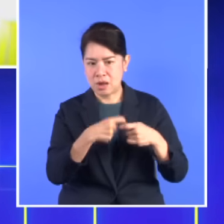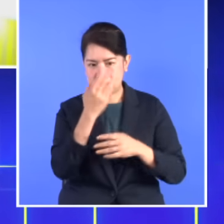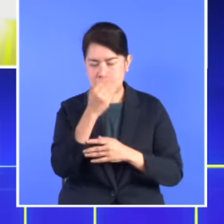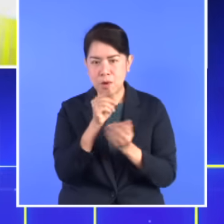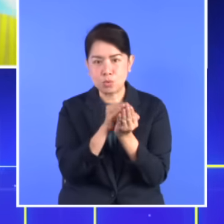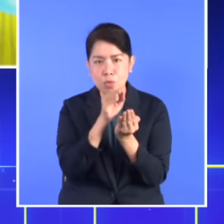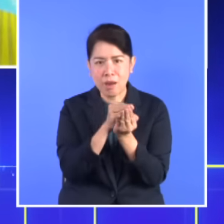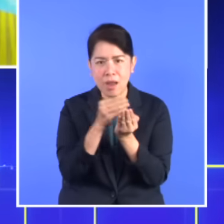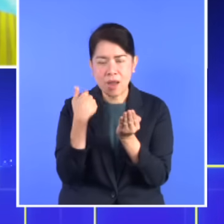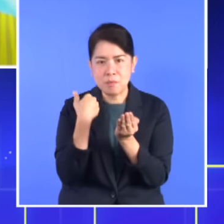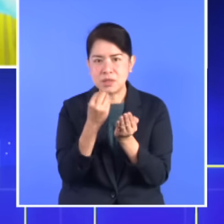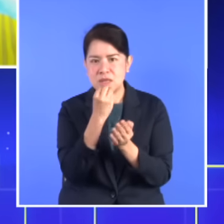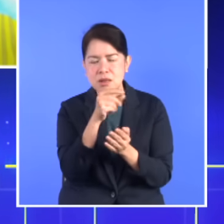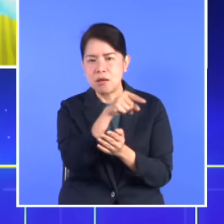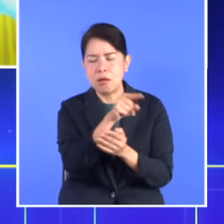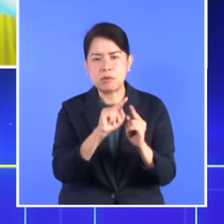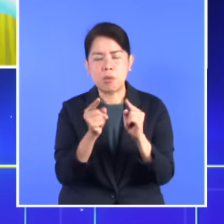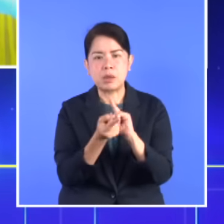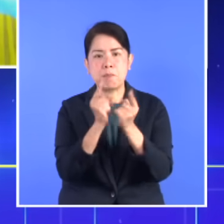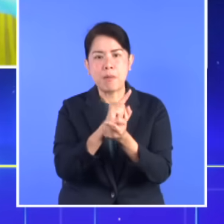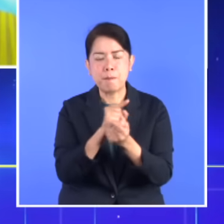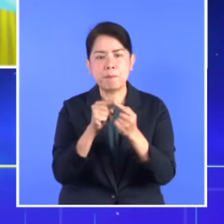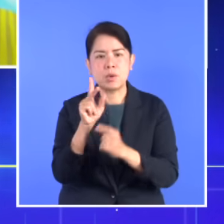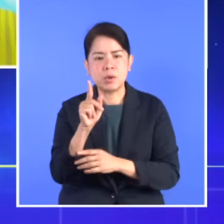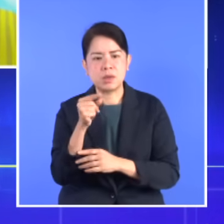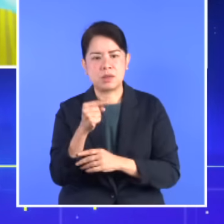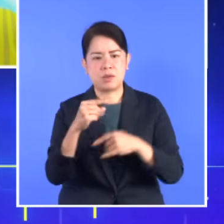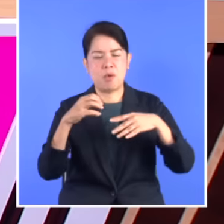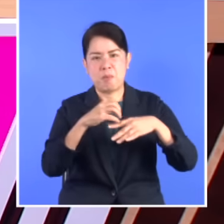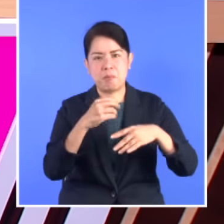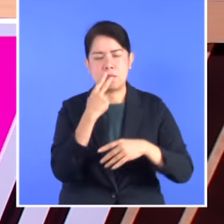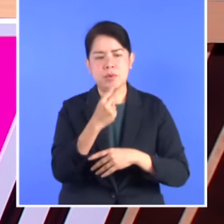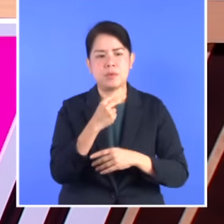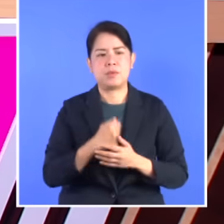กินเขียดกินกบกินอะไรอย่างเงี้ยนะคะอันนี้แหมงับหัวแบบนั้นเลยสู ้เป็นทีของเขียดบ้าง